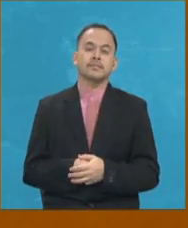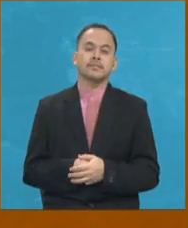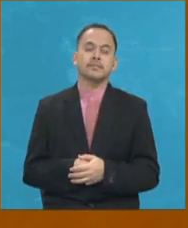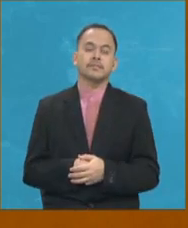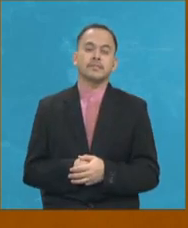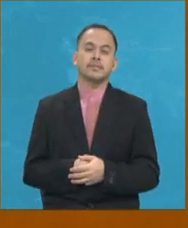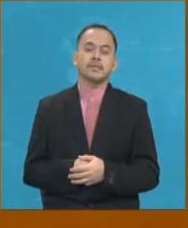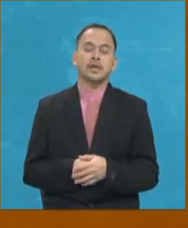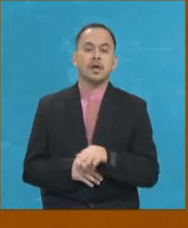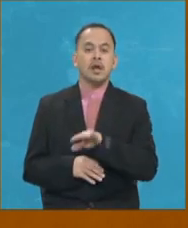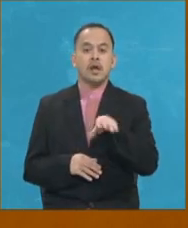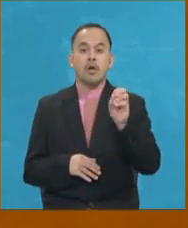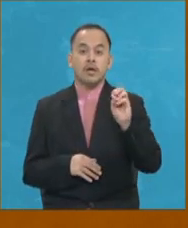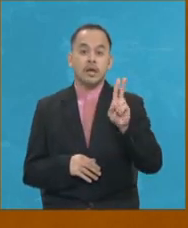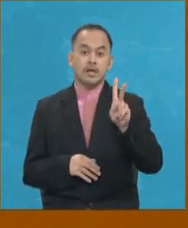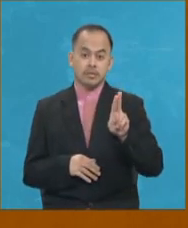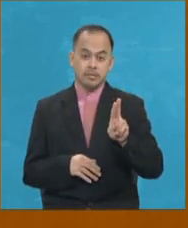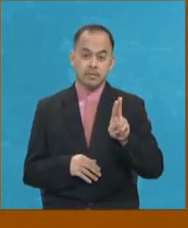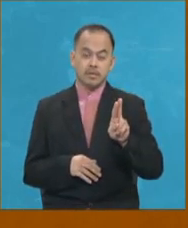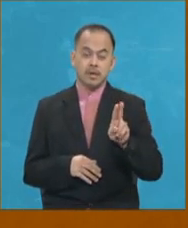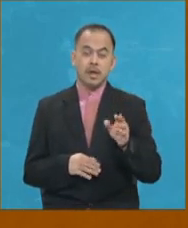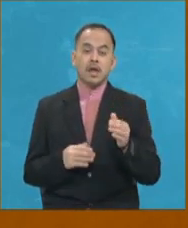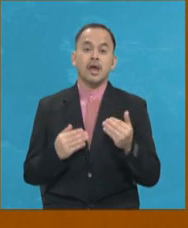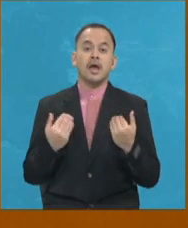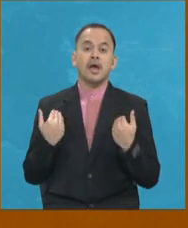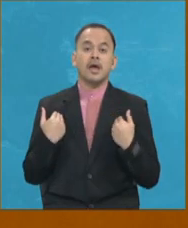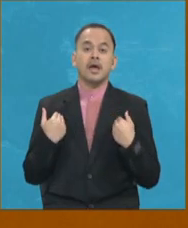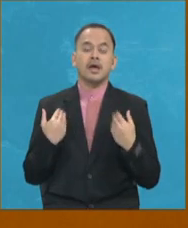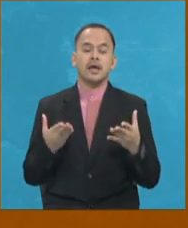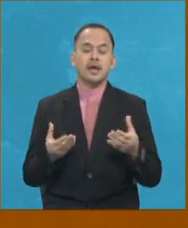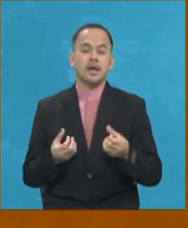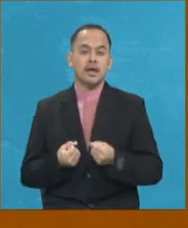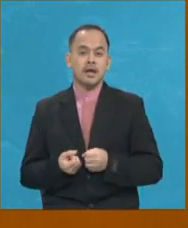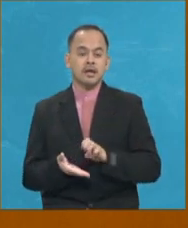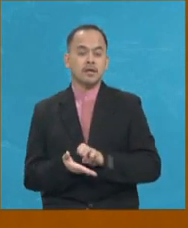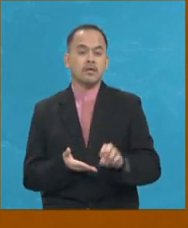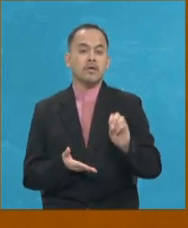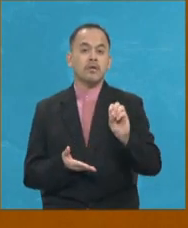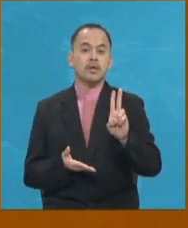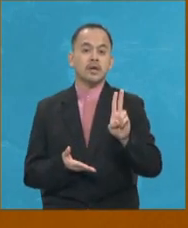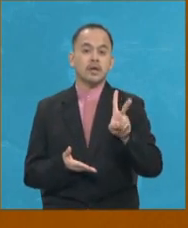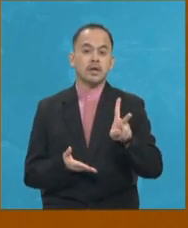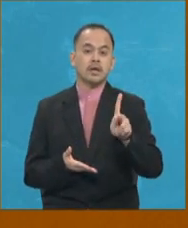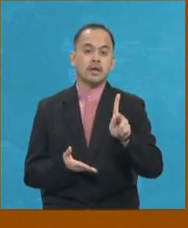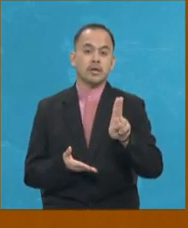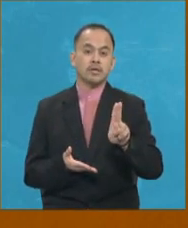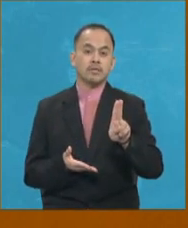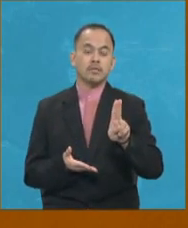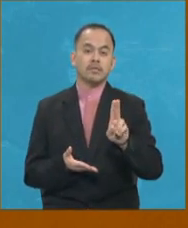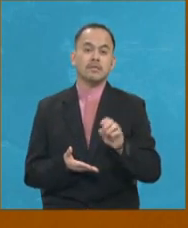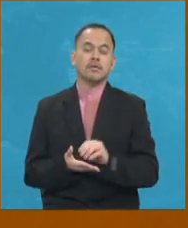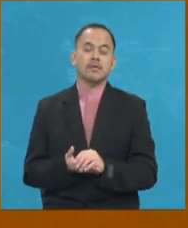orang kelainan upaya juga akan berhak menerima elaun kurang upaya disamping